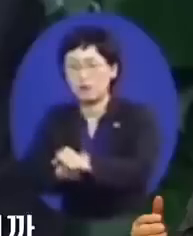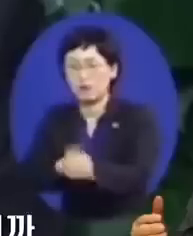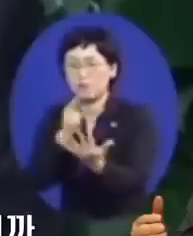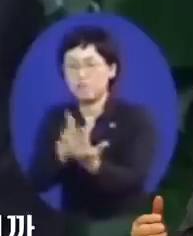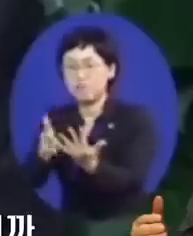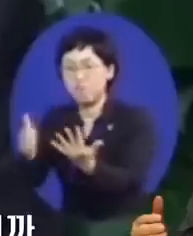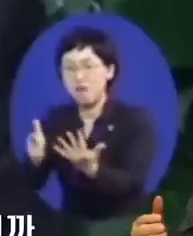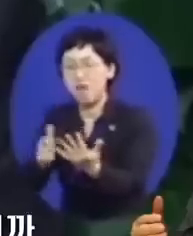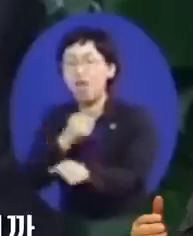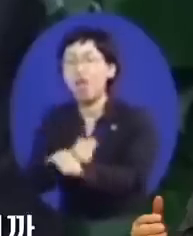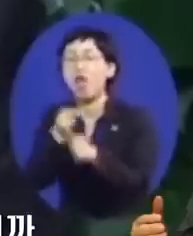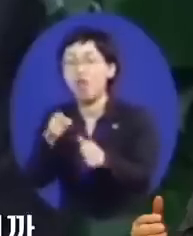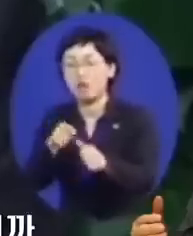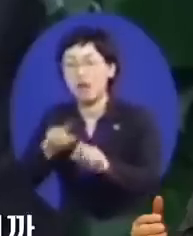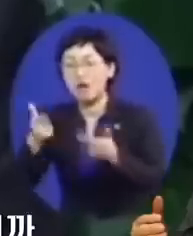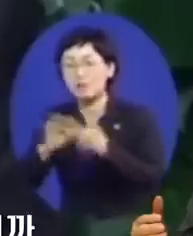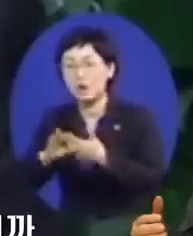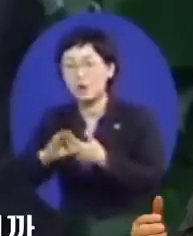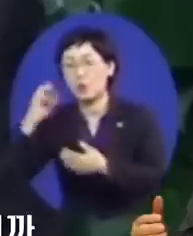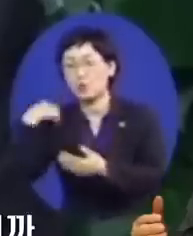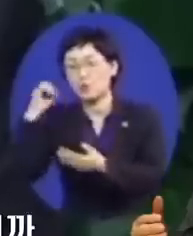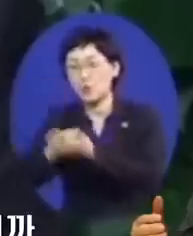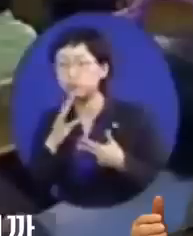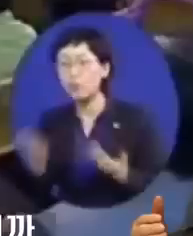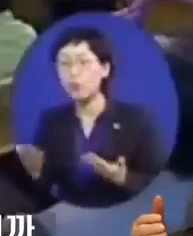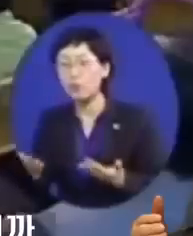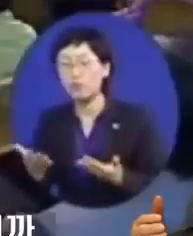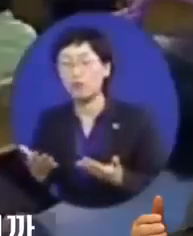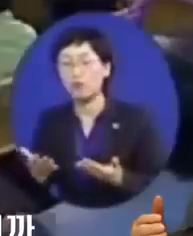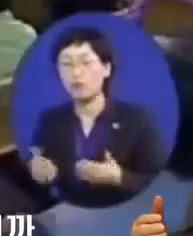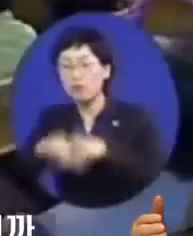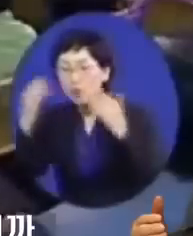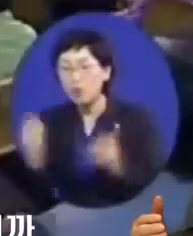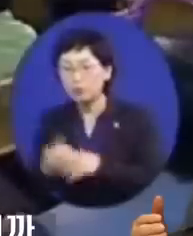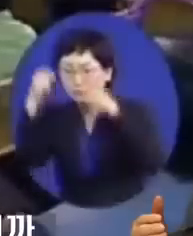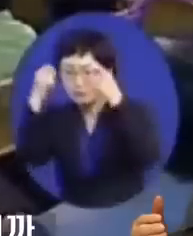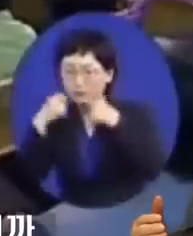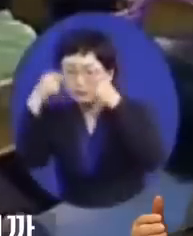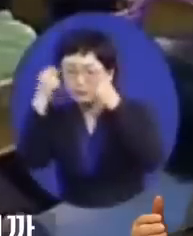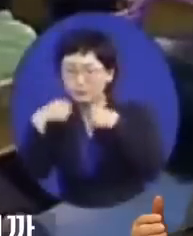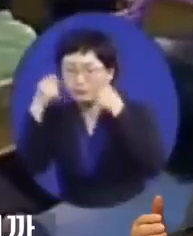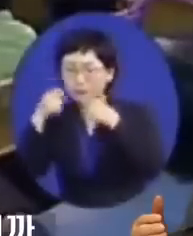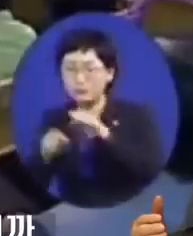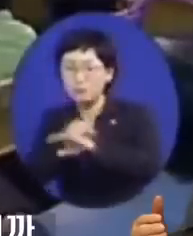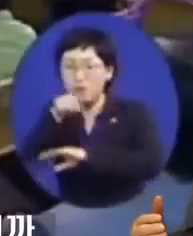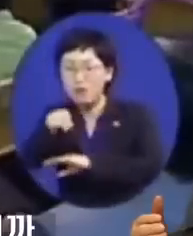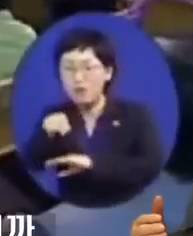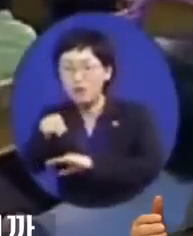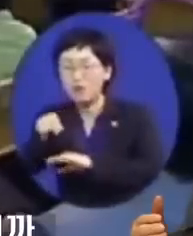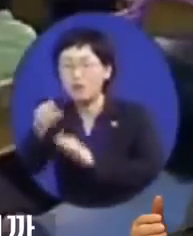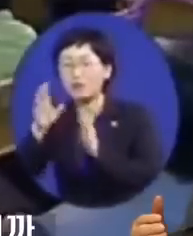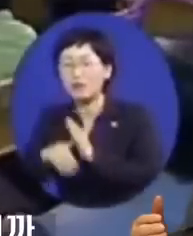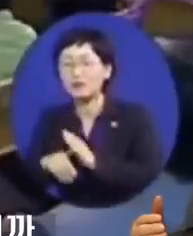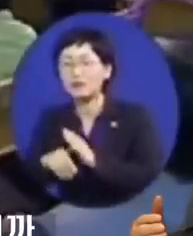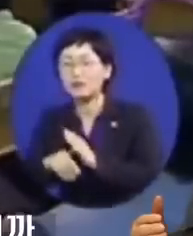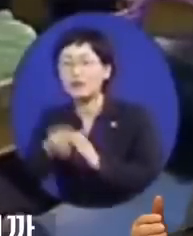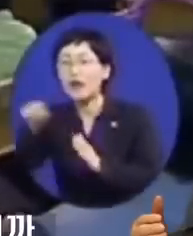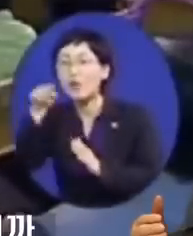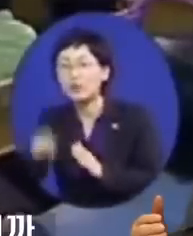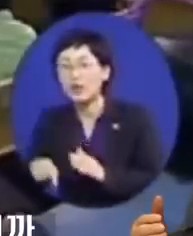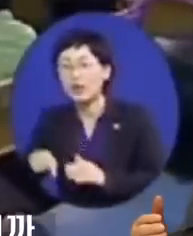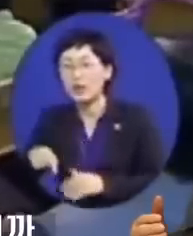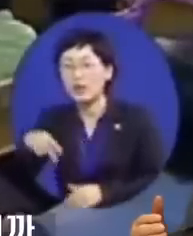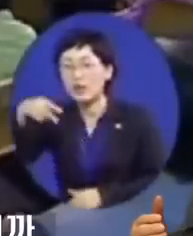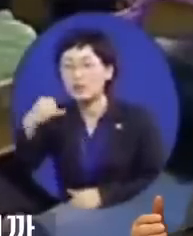총살시키든지 안 그러면 돌아가서 진지를 회복하라는 것이 모두 다 울면서 밖으로 나왔을 때 그 가운데 스웨인 목사 한